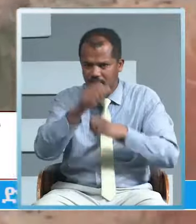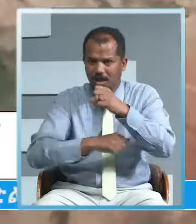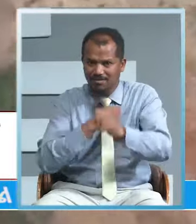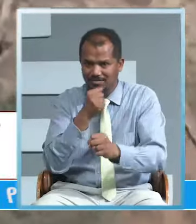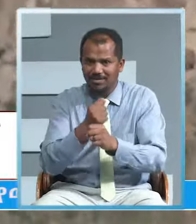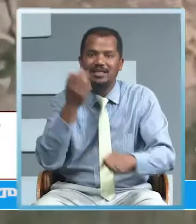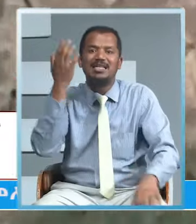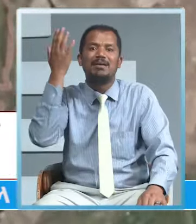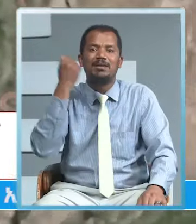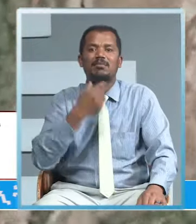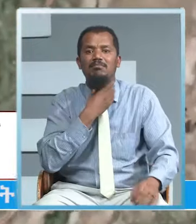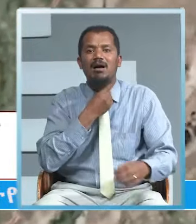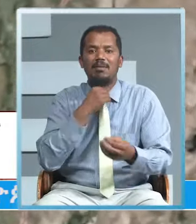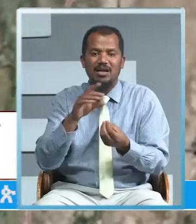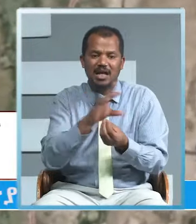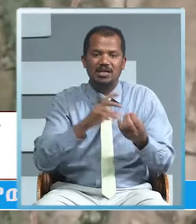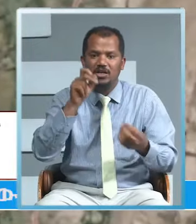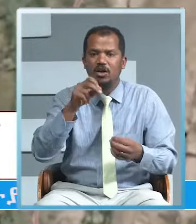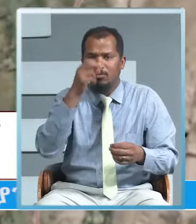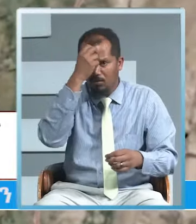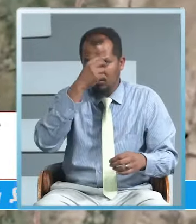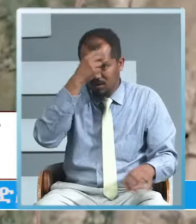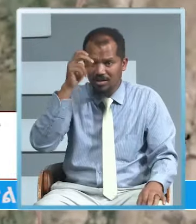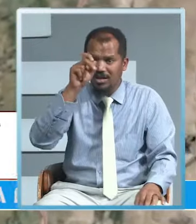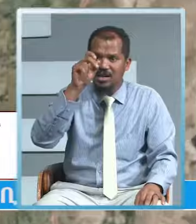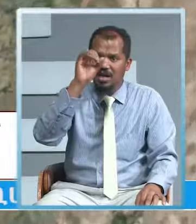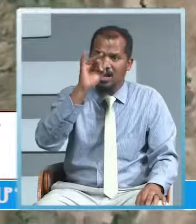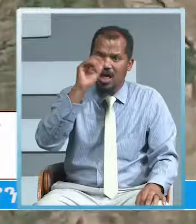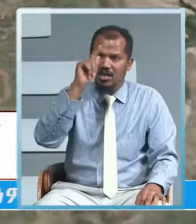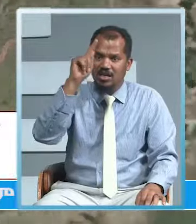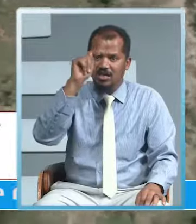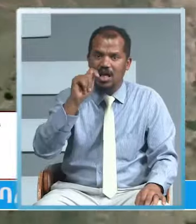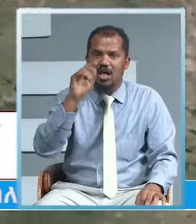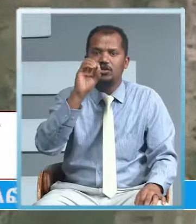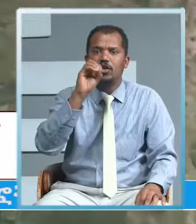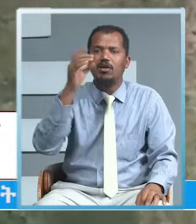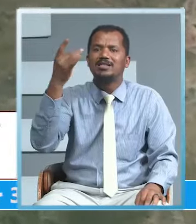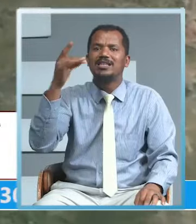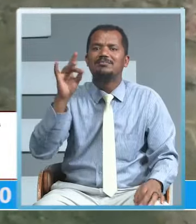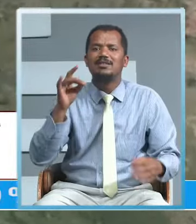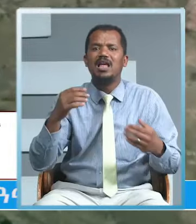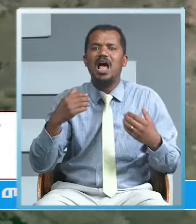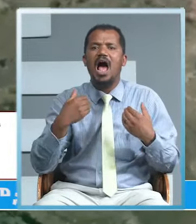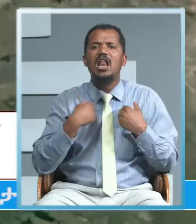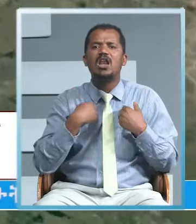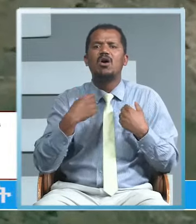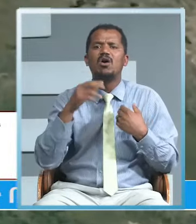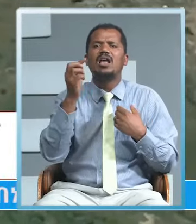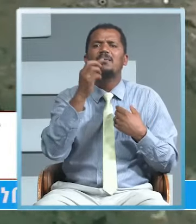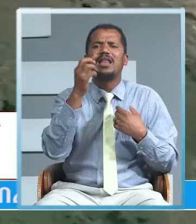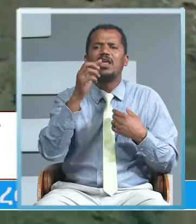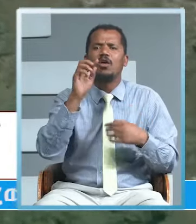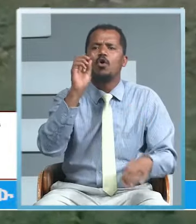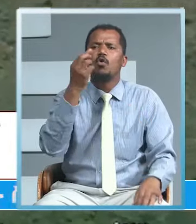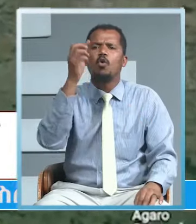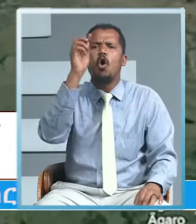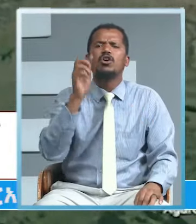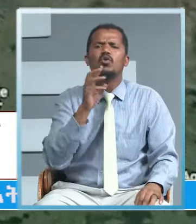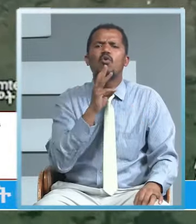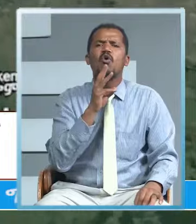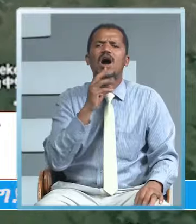ዓመተ ምህረት ነበር በአማራ ክልል ደቡብ ወሎ ዞን ደላንታ ወረዳ 018 አለውሃት ቀበሌ በተለምዶ ቆቅ